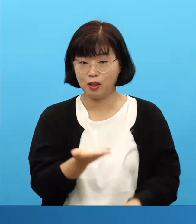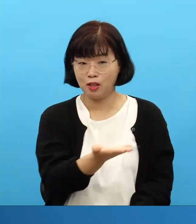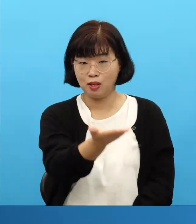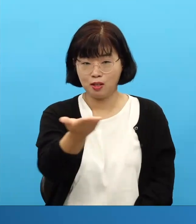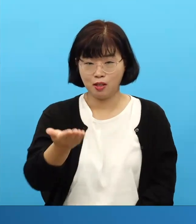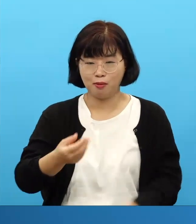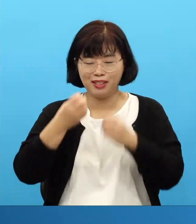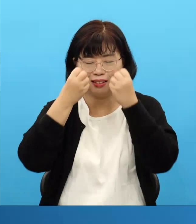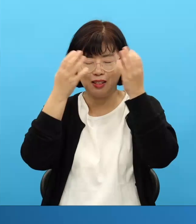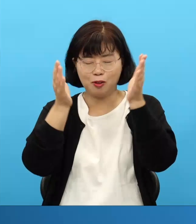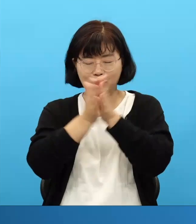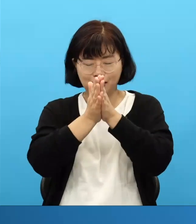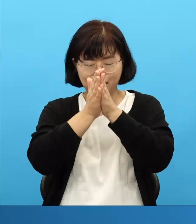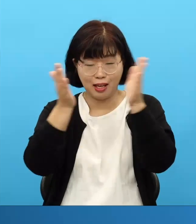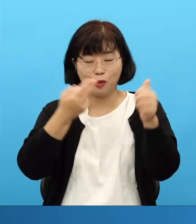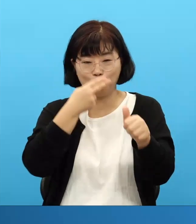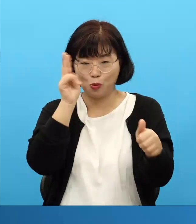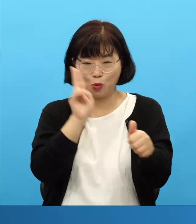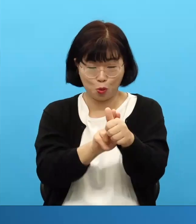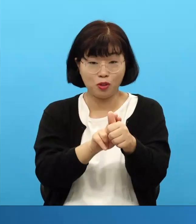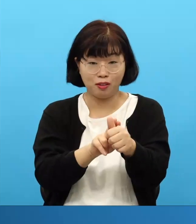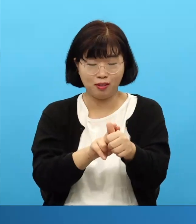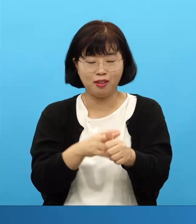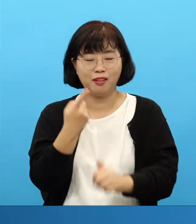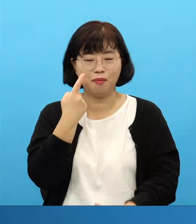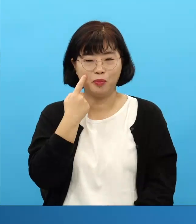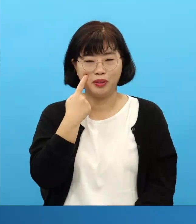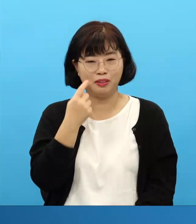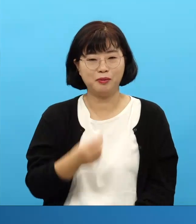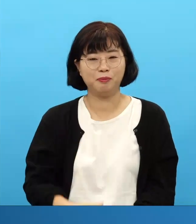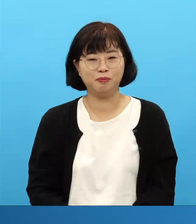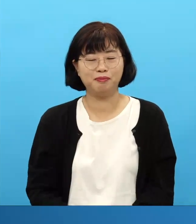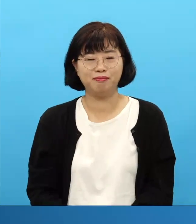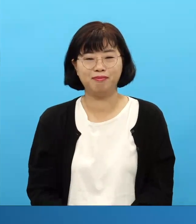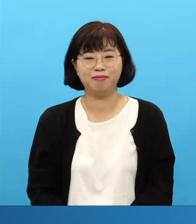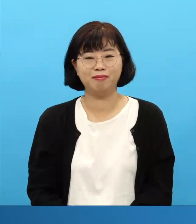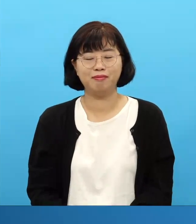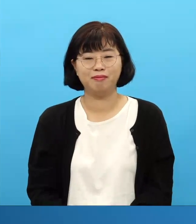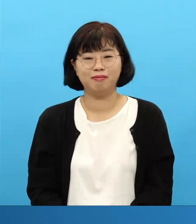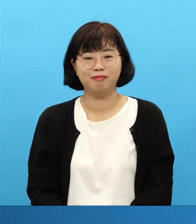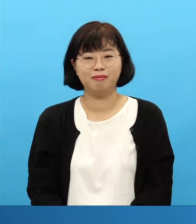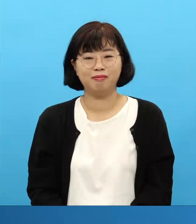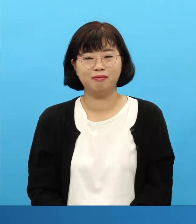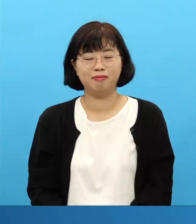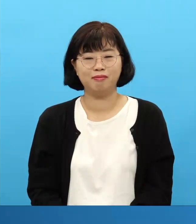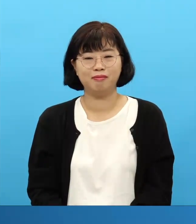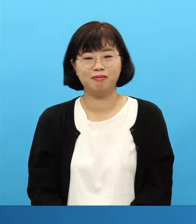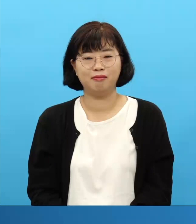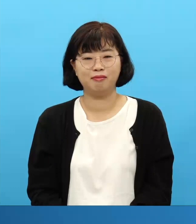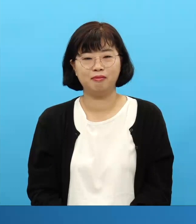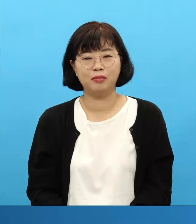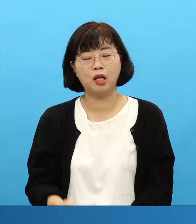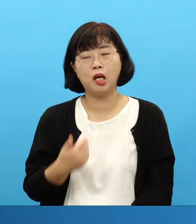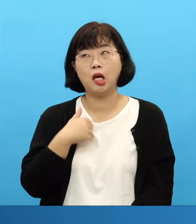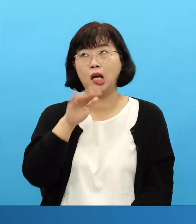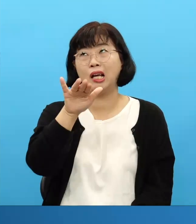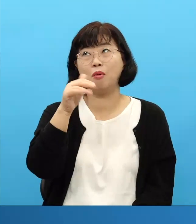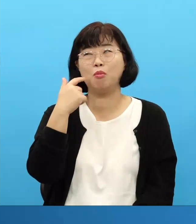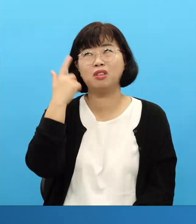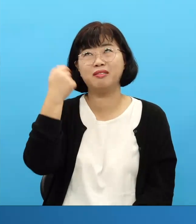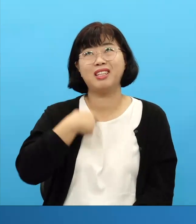되는 중요한 길입니다. This is the important path by which all of our businesses throughout the nation and the world must begin anew. 나는 망했습니다. 이런 사람 있을 거